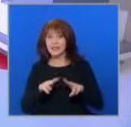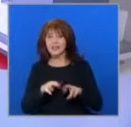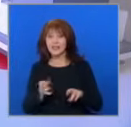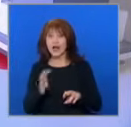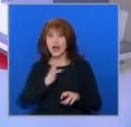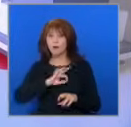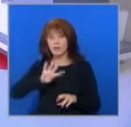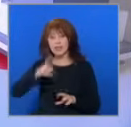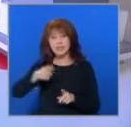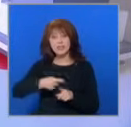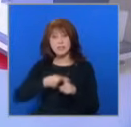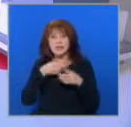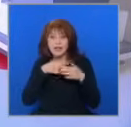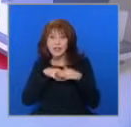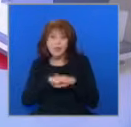ден?